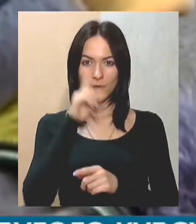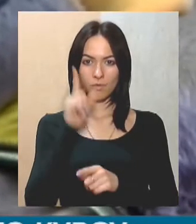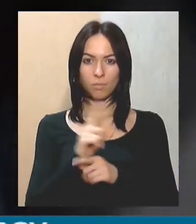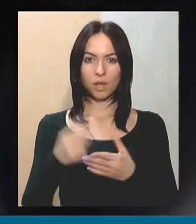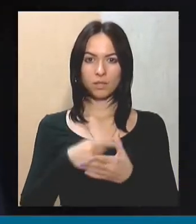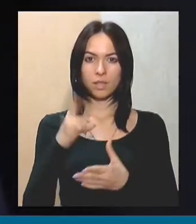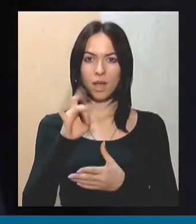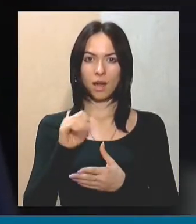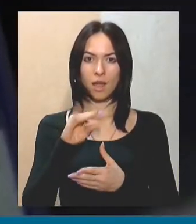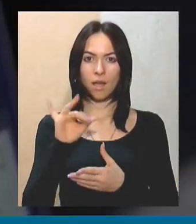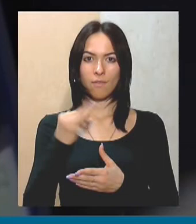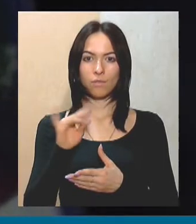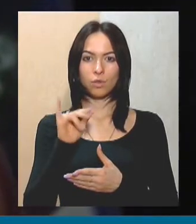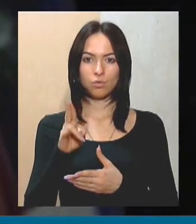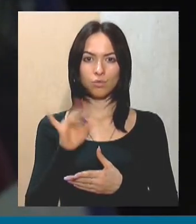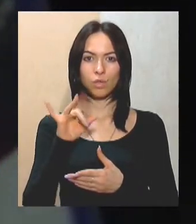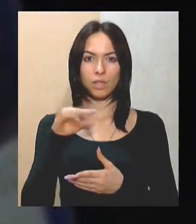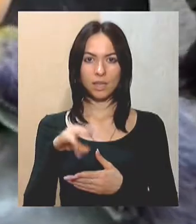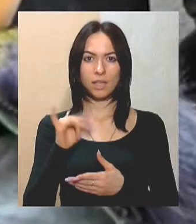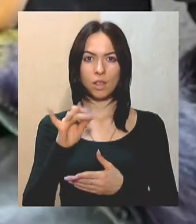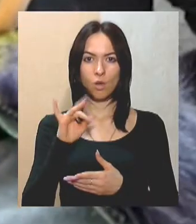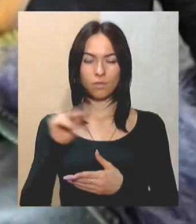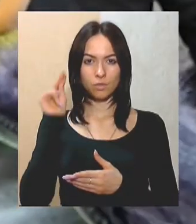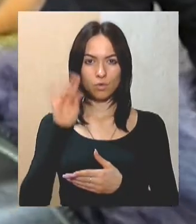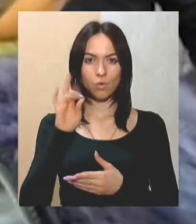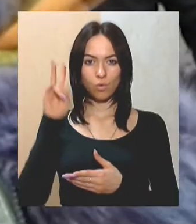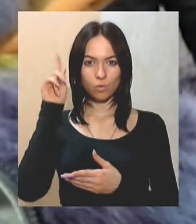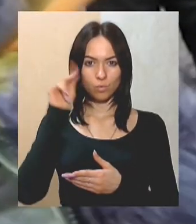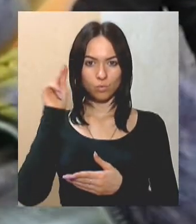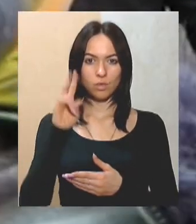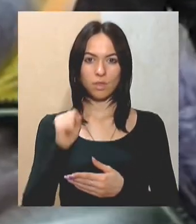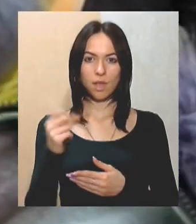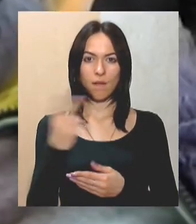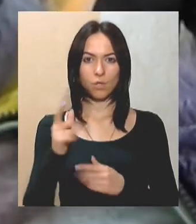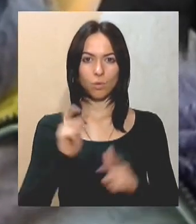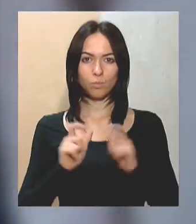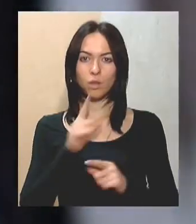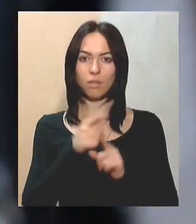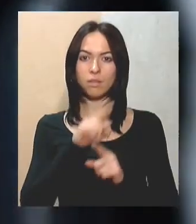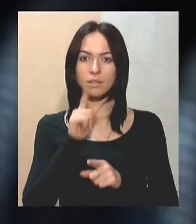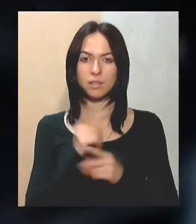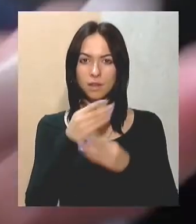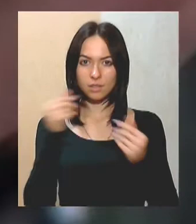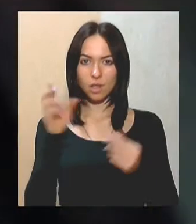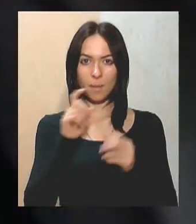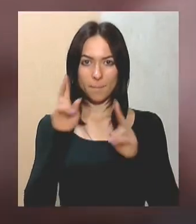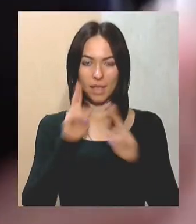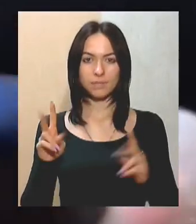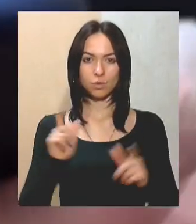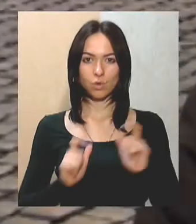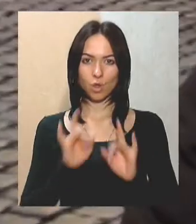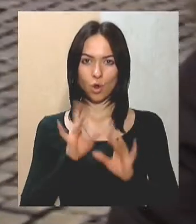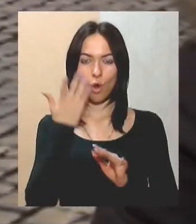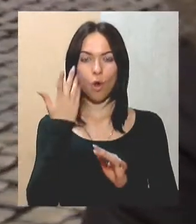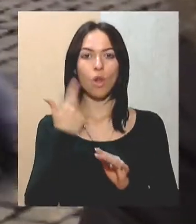Кирил Ігоревич, він вчився на другому курсі. Христина Коломієць – сестра зниклого безвісти студента. Розповідає, коли почула